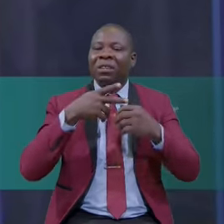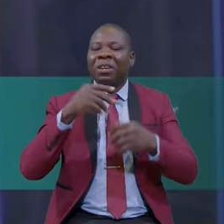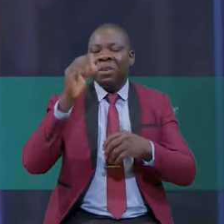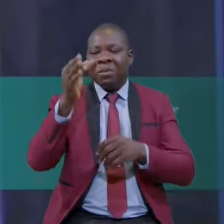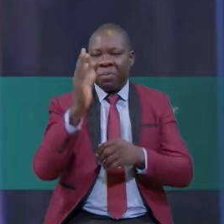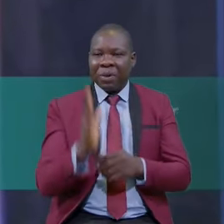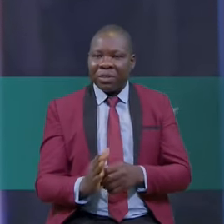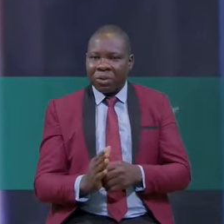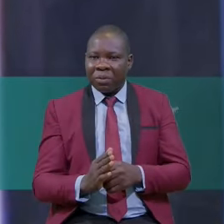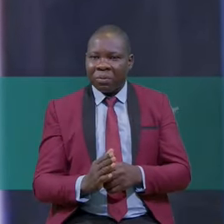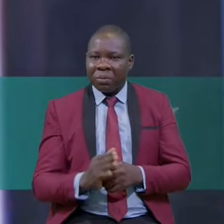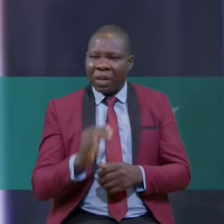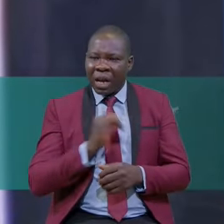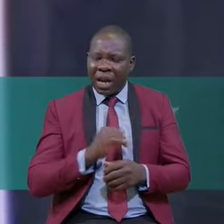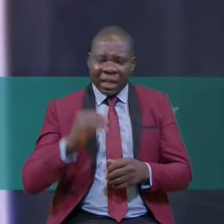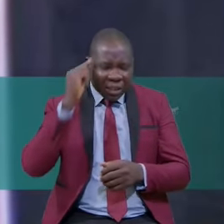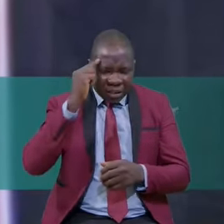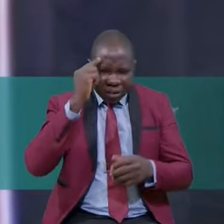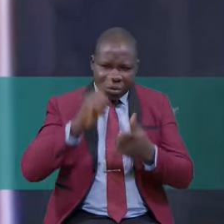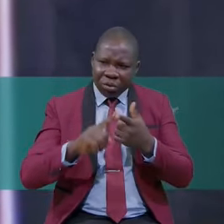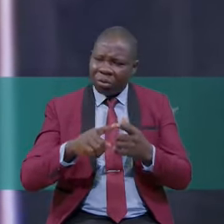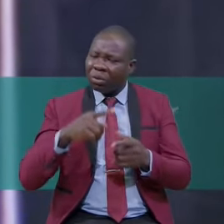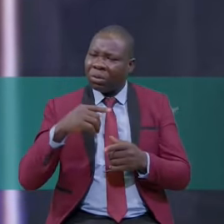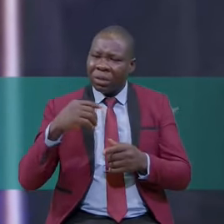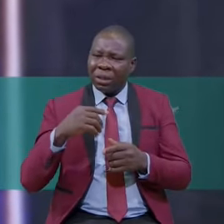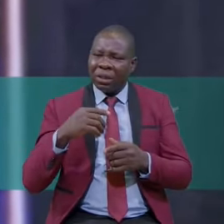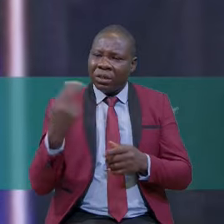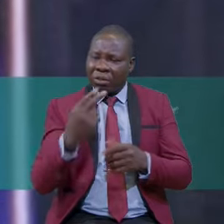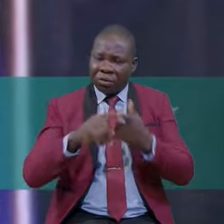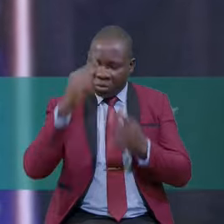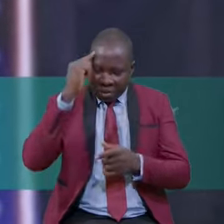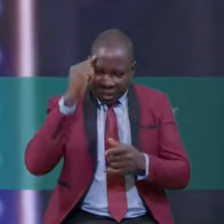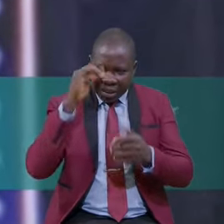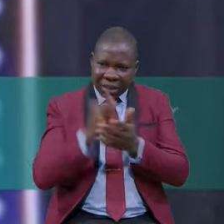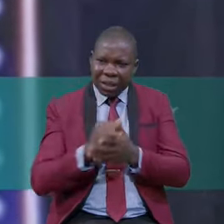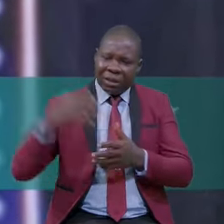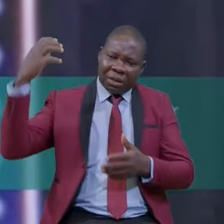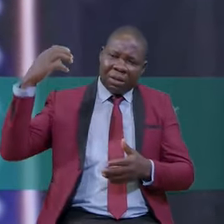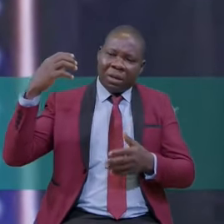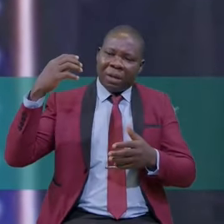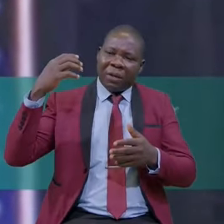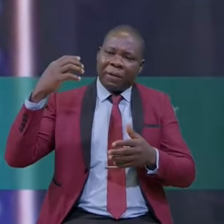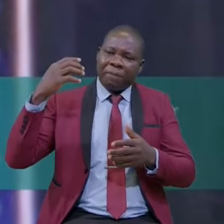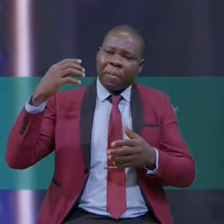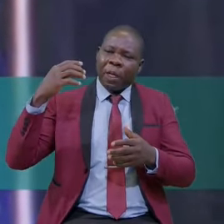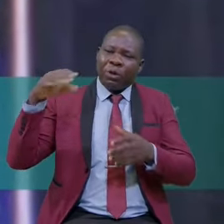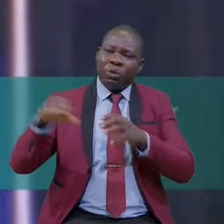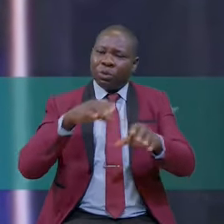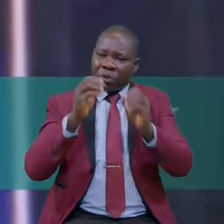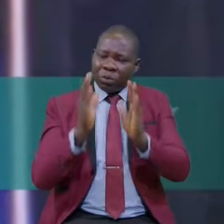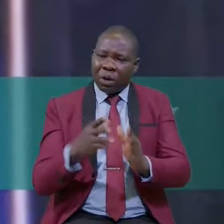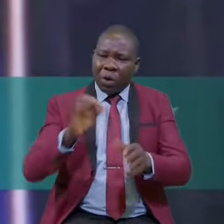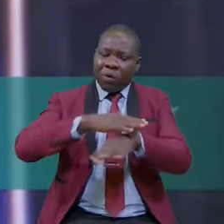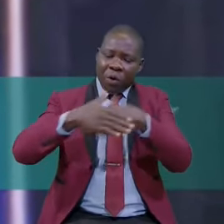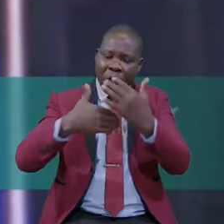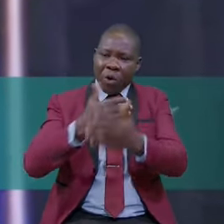fait, on, en faisant tout, on ne peut rien maîtriser. Mais tu, et vous avez prêché, vous avez dit, John, not Jack now, John, John of all trades,